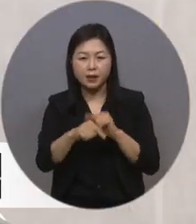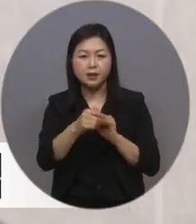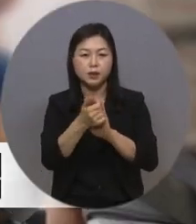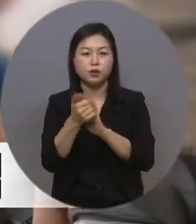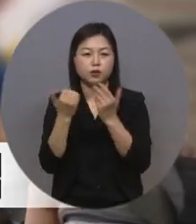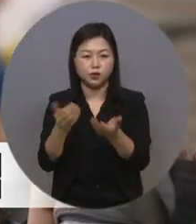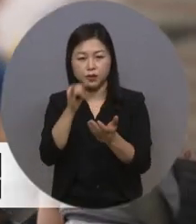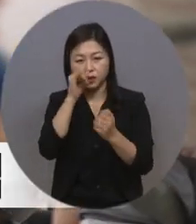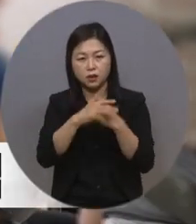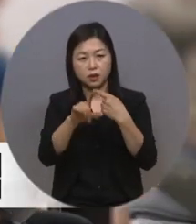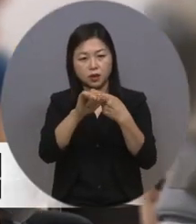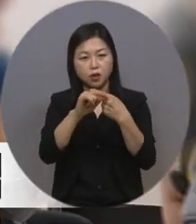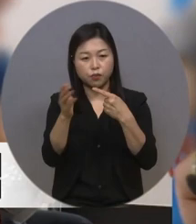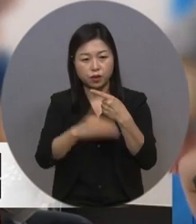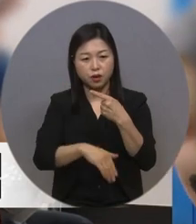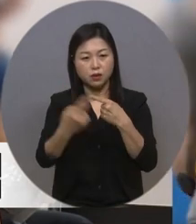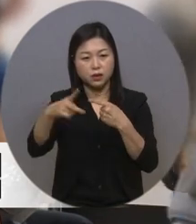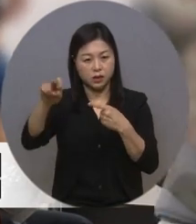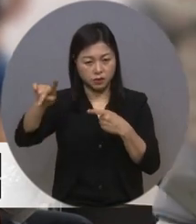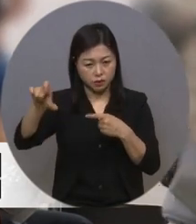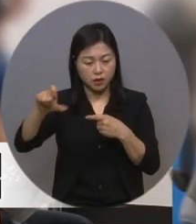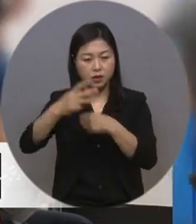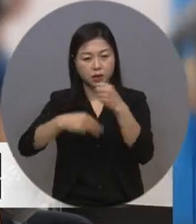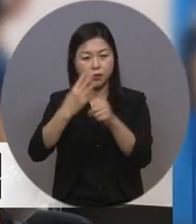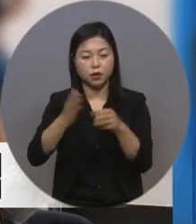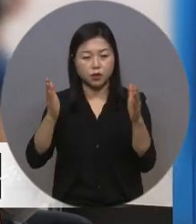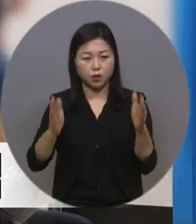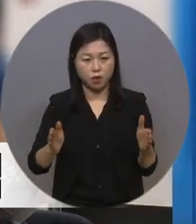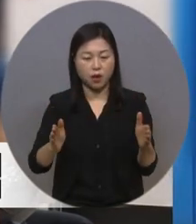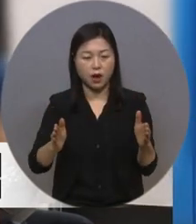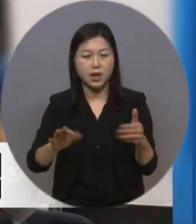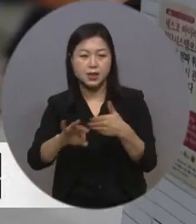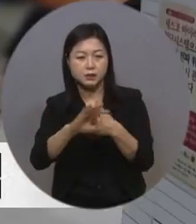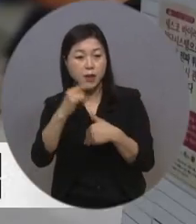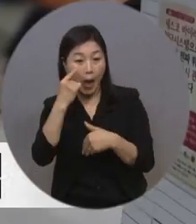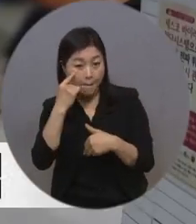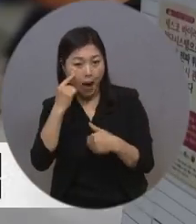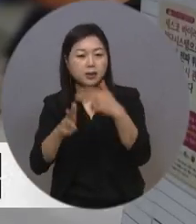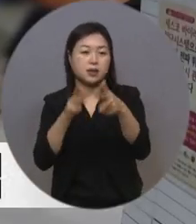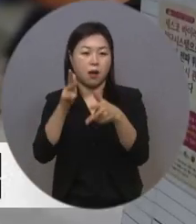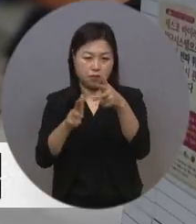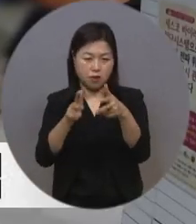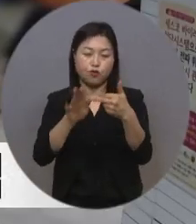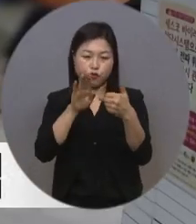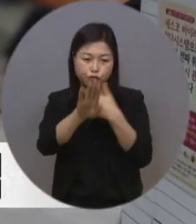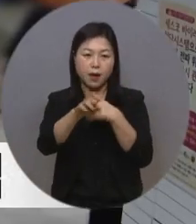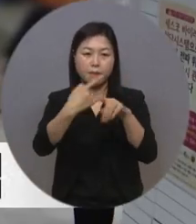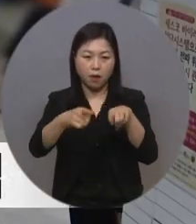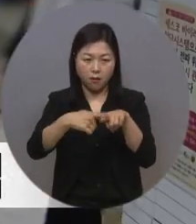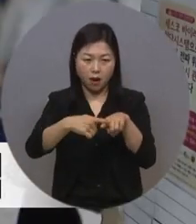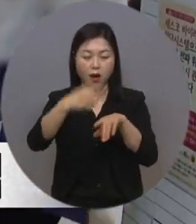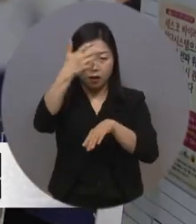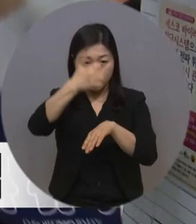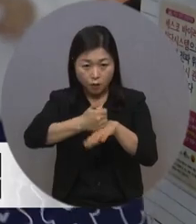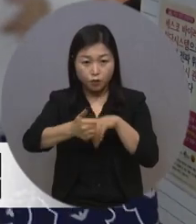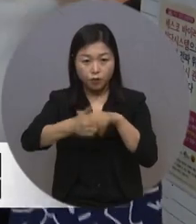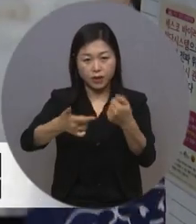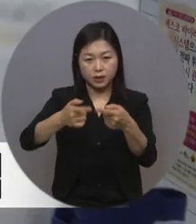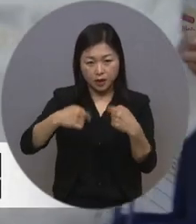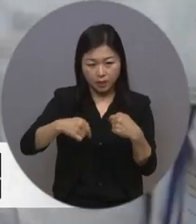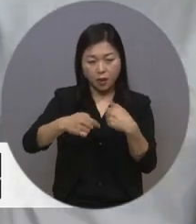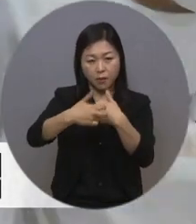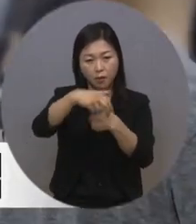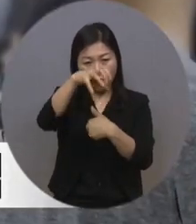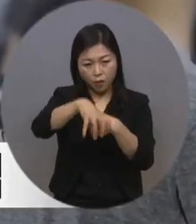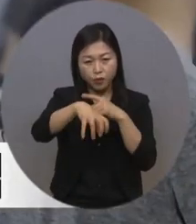내년 1월부터 2025년까지 3년간 시범사업이 진행되며 이후 평가를 거쳐 최종 참여기관을 선정하게